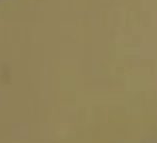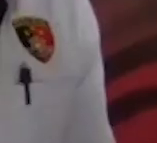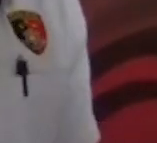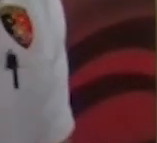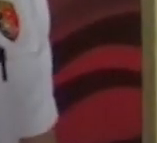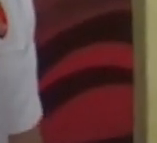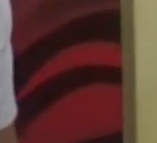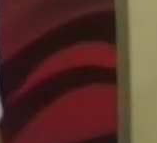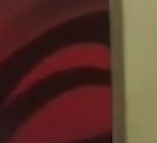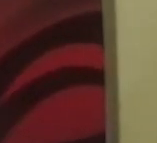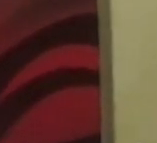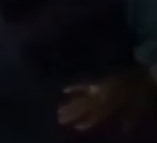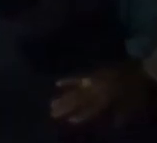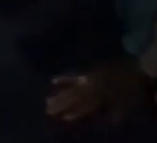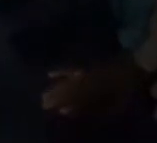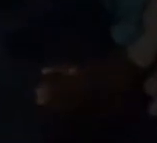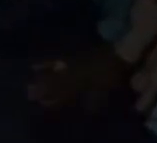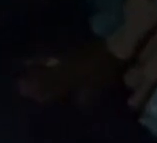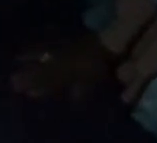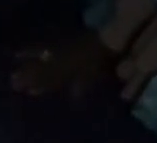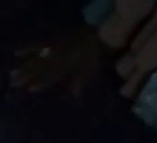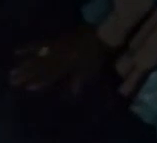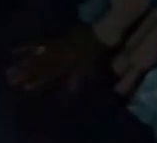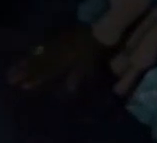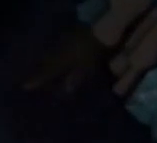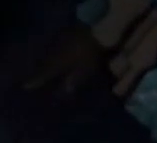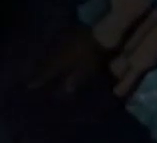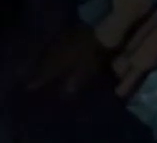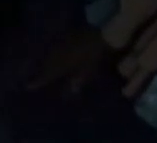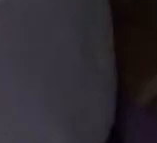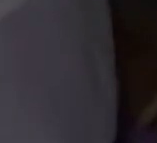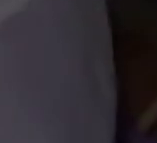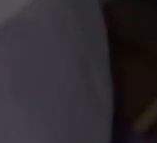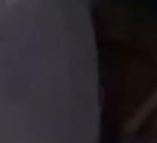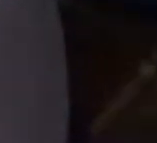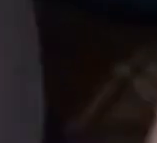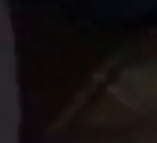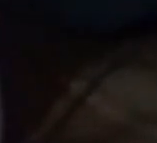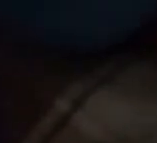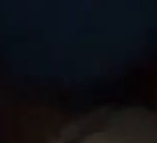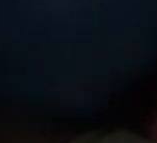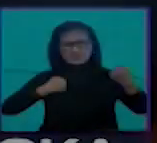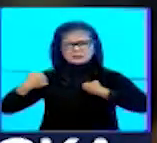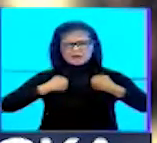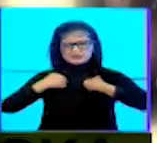kemungkinan jumlah tersangka bertambah. Dari hasil visum ditemukan tanda-tanda kekerasan termasuk lebam di tubuh